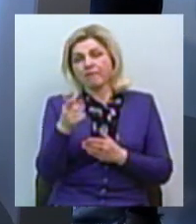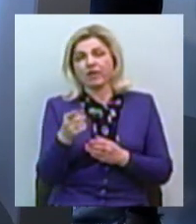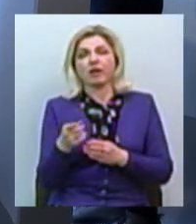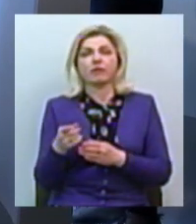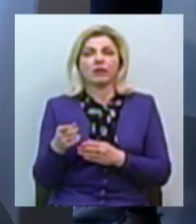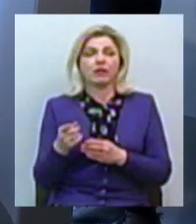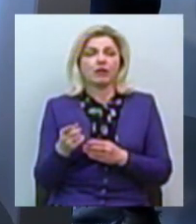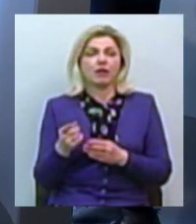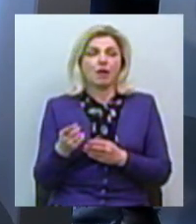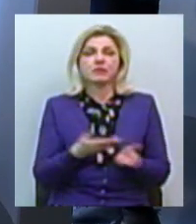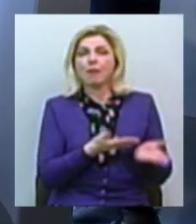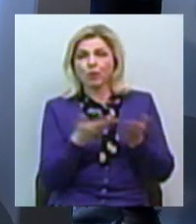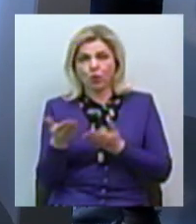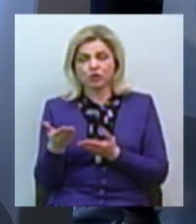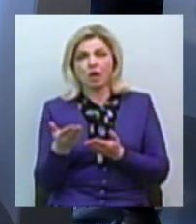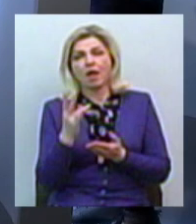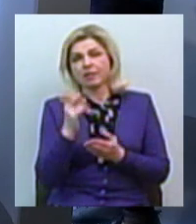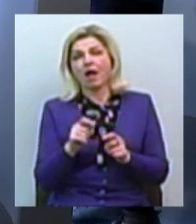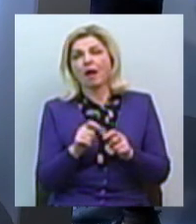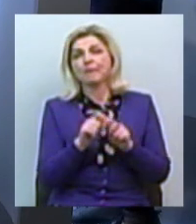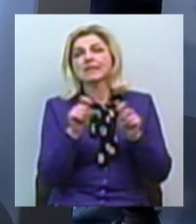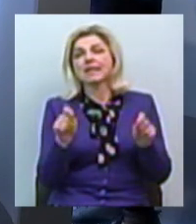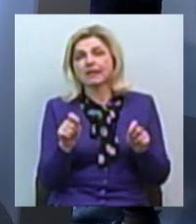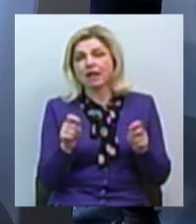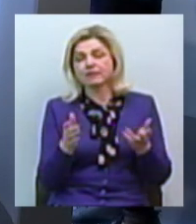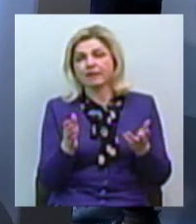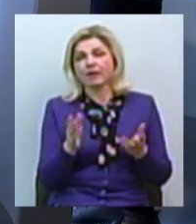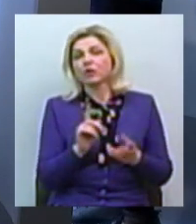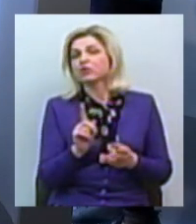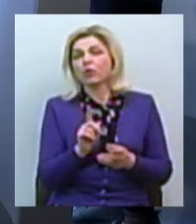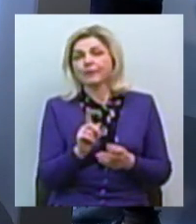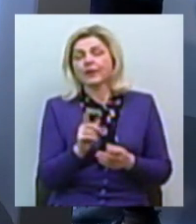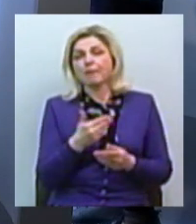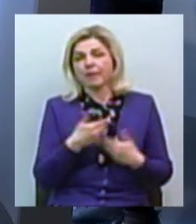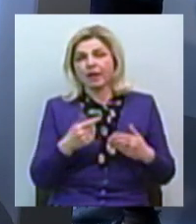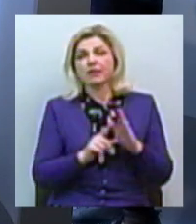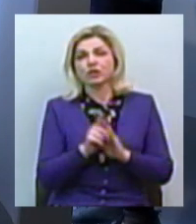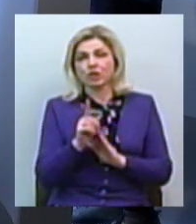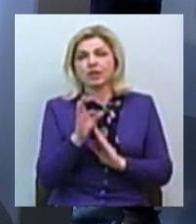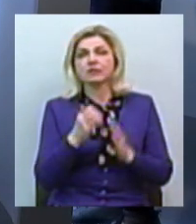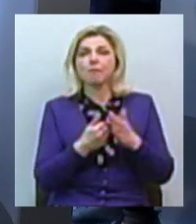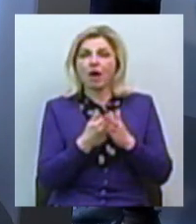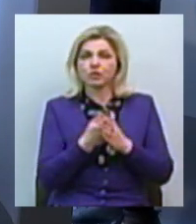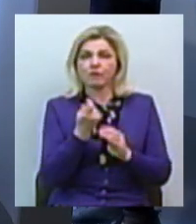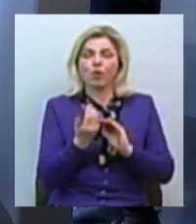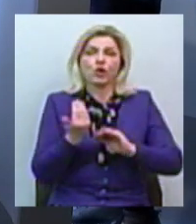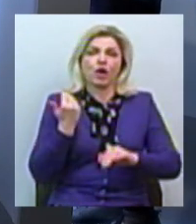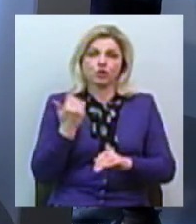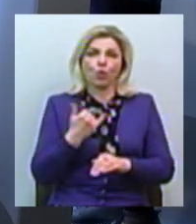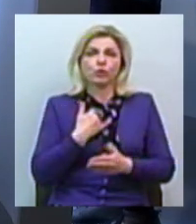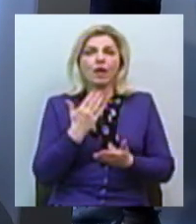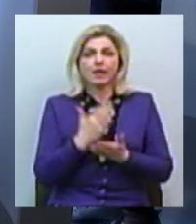якісь додаткові презентації. Так, міг? Тобто ми починаємо з бази, так як ви сказали, але трошки раніше. У нас є центр